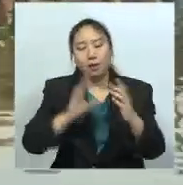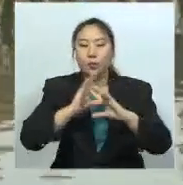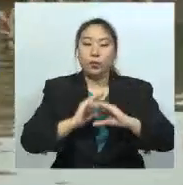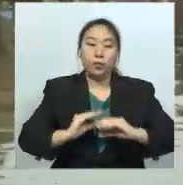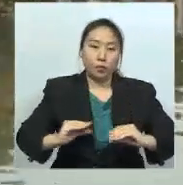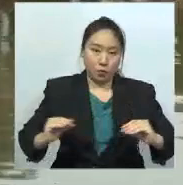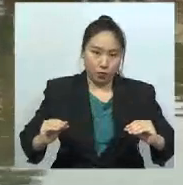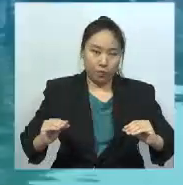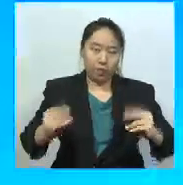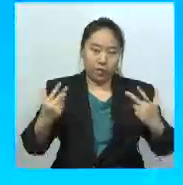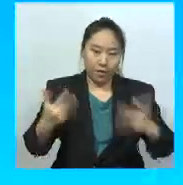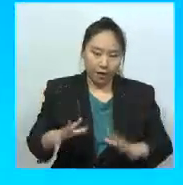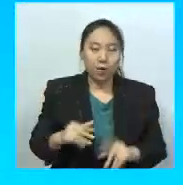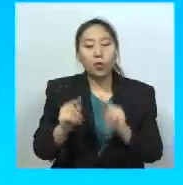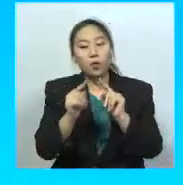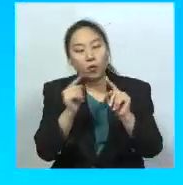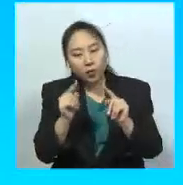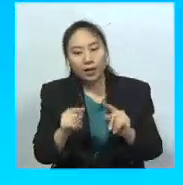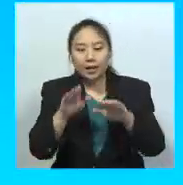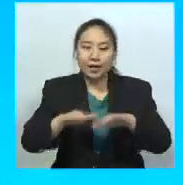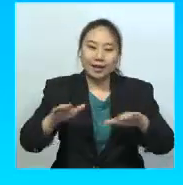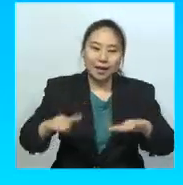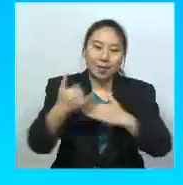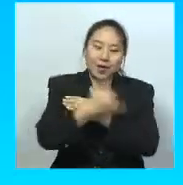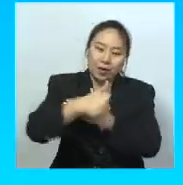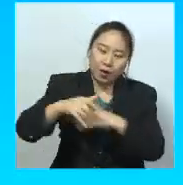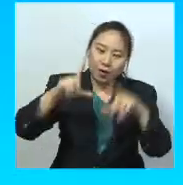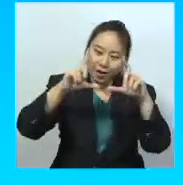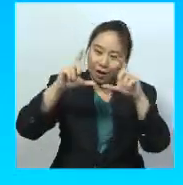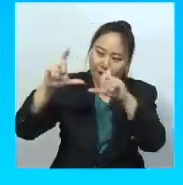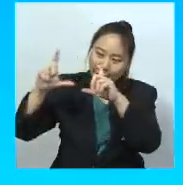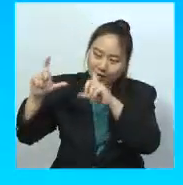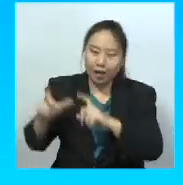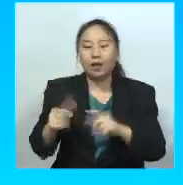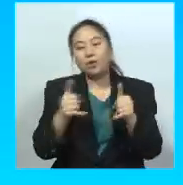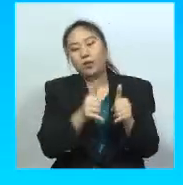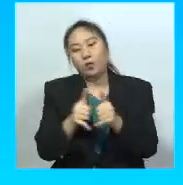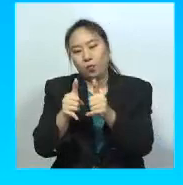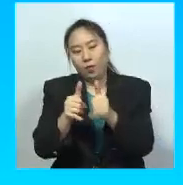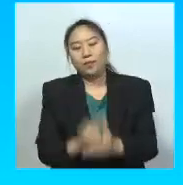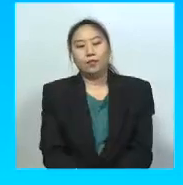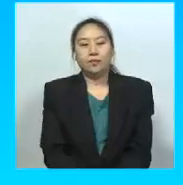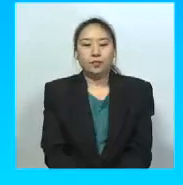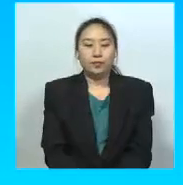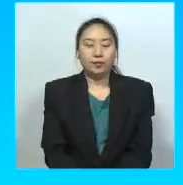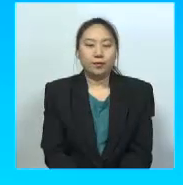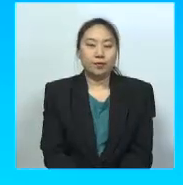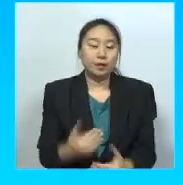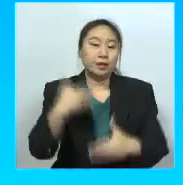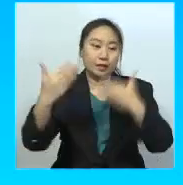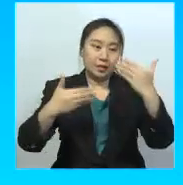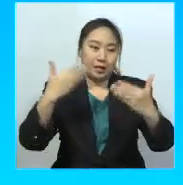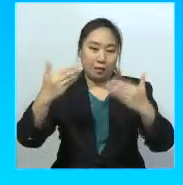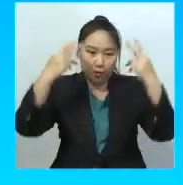งบก่อนที่จะทักทายแล้วก็ร่วมถ่ายรูปกับเยาวชนชาวต่างชาติที่มาร่วมลอยกระทงที่บริเวณนั้นนะคะทั้งนี้การ